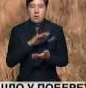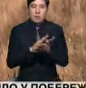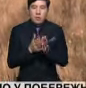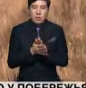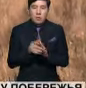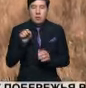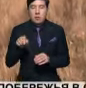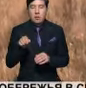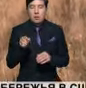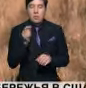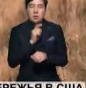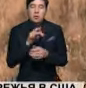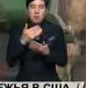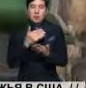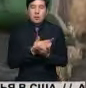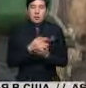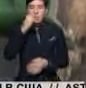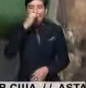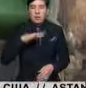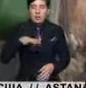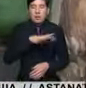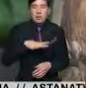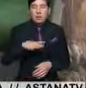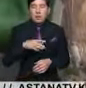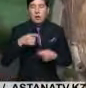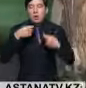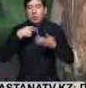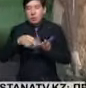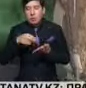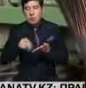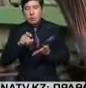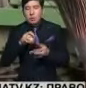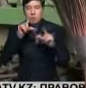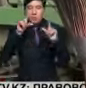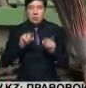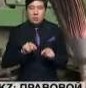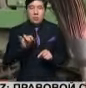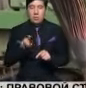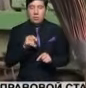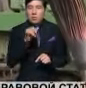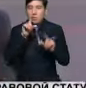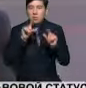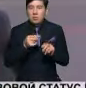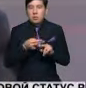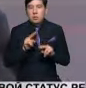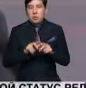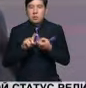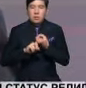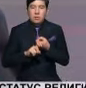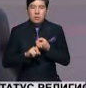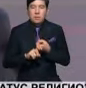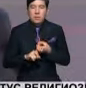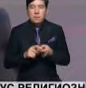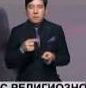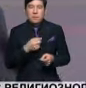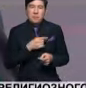как Россия ограничивает транзит казахстанских зерновых, а перекупщики уже внутри страны снижают и без того низкие цены. Что обидно, в